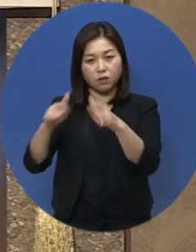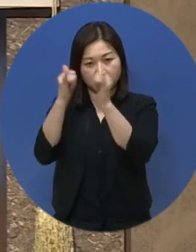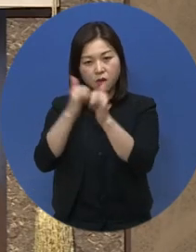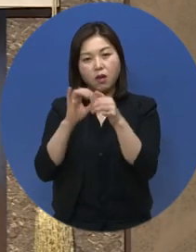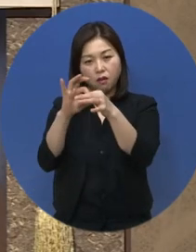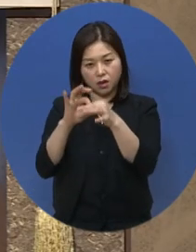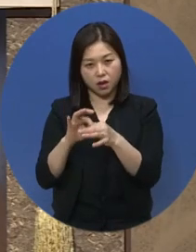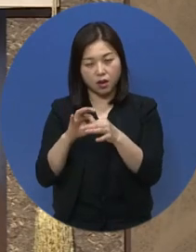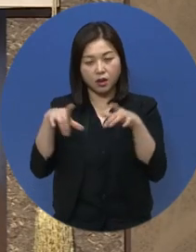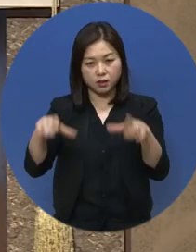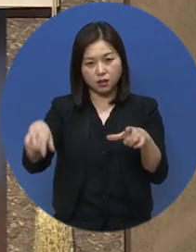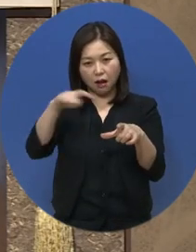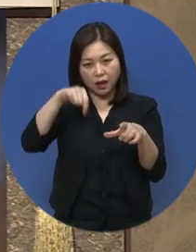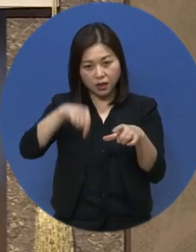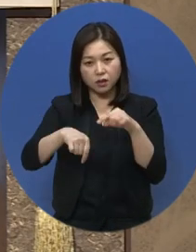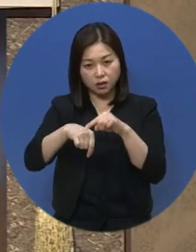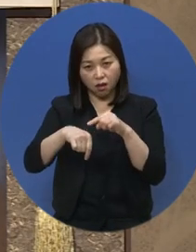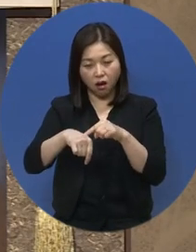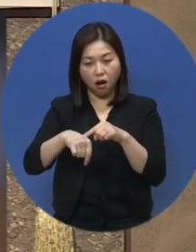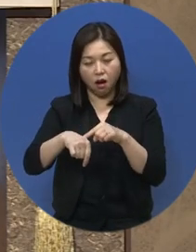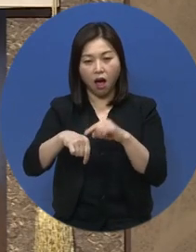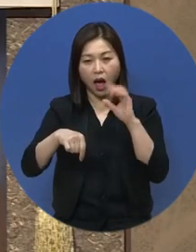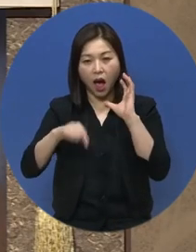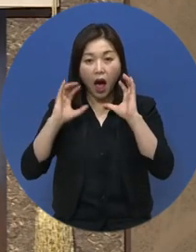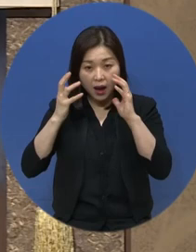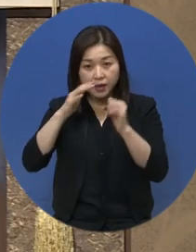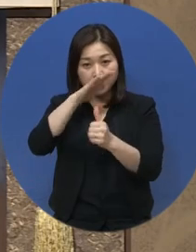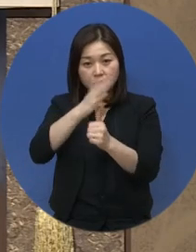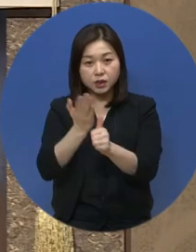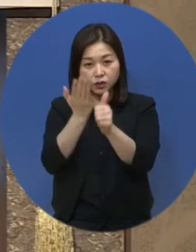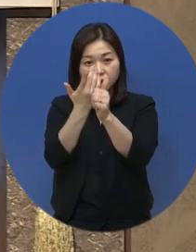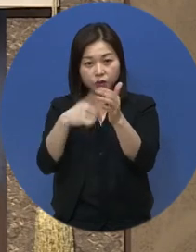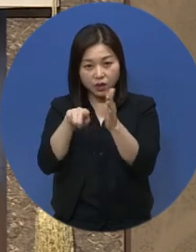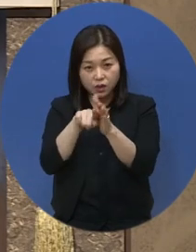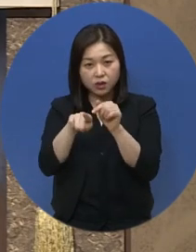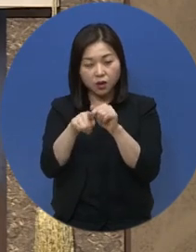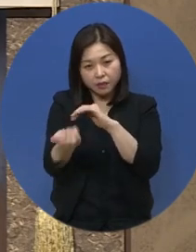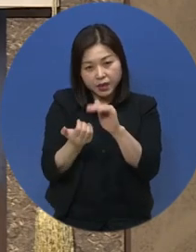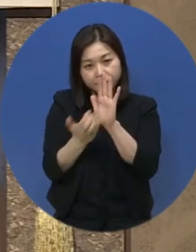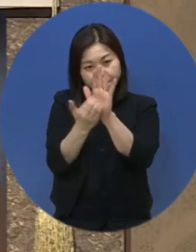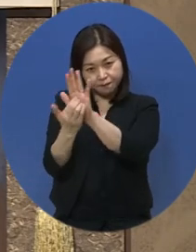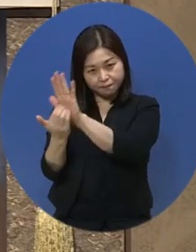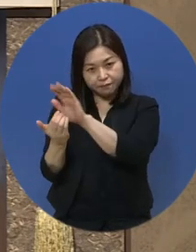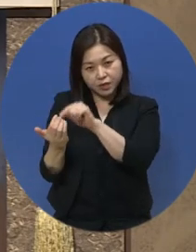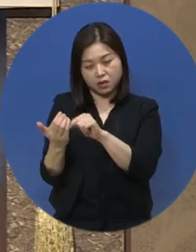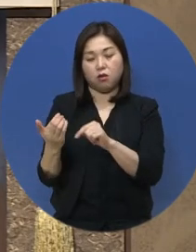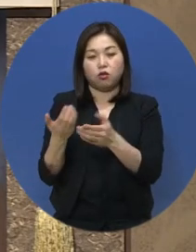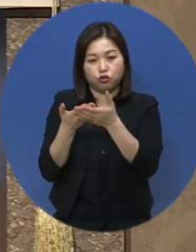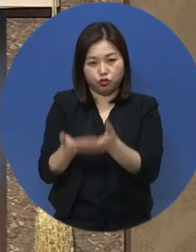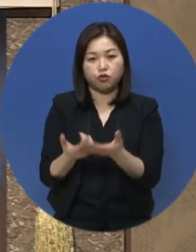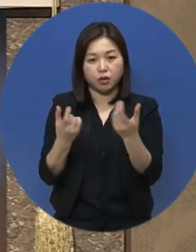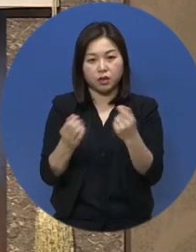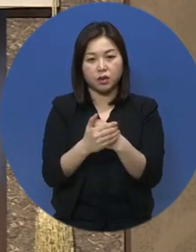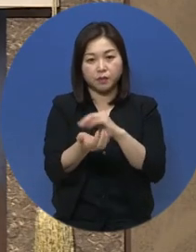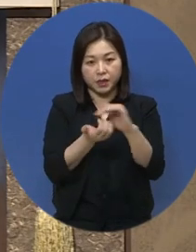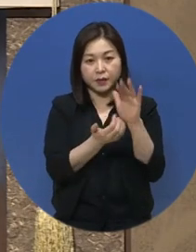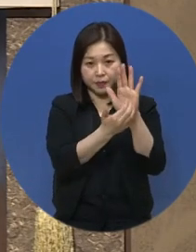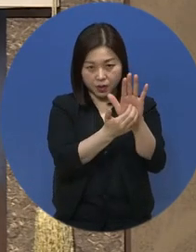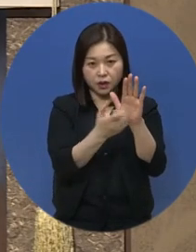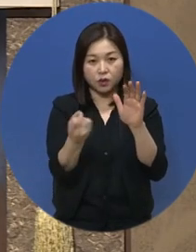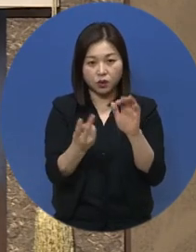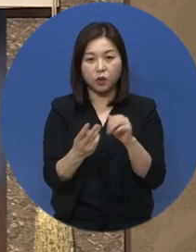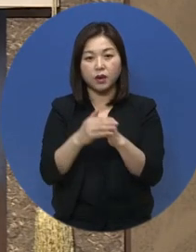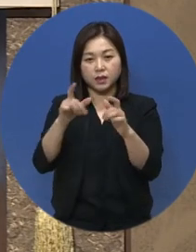지역사회에서 아이들을 돌보기 위해서는 그 예방적 기능이 되게 중요하거든요. 네. 그래서 그 예방하는 기능과 지역의 인적 자원,